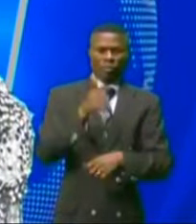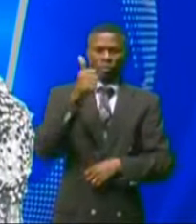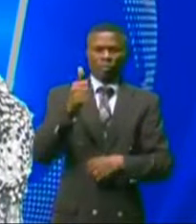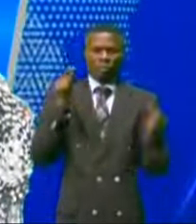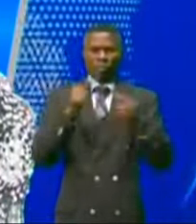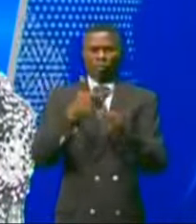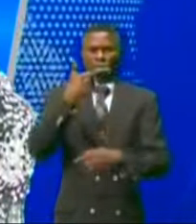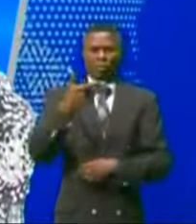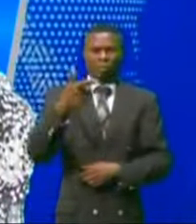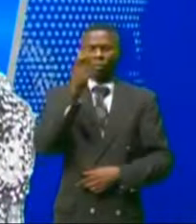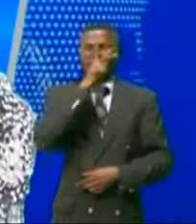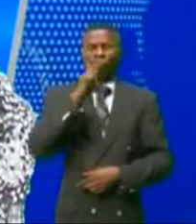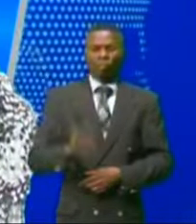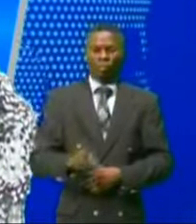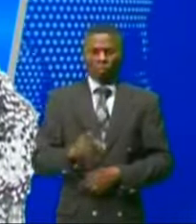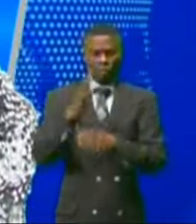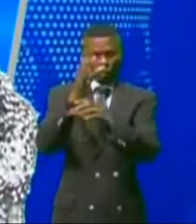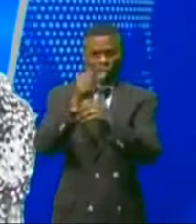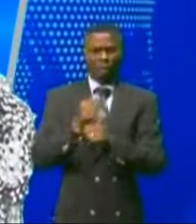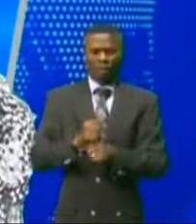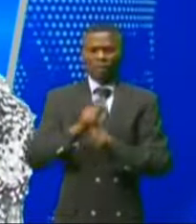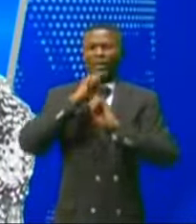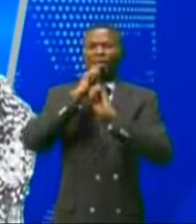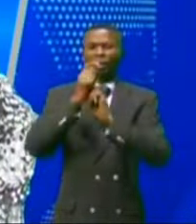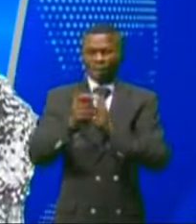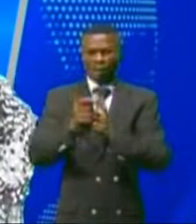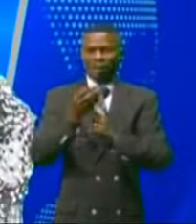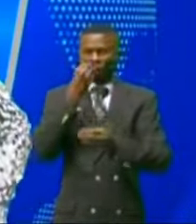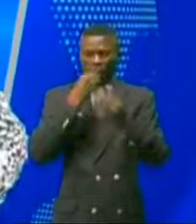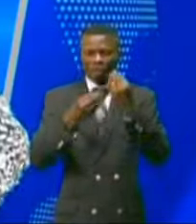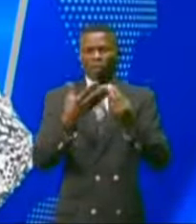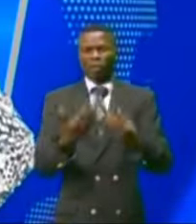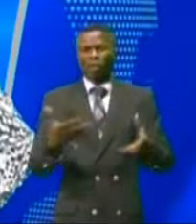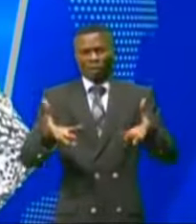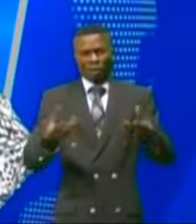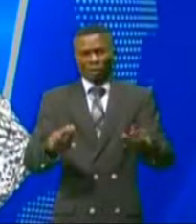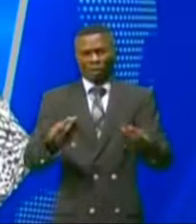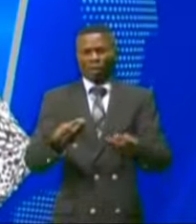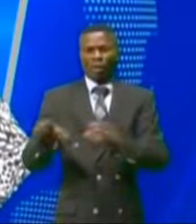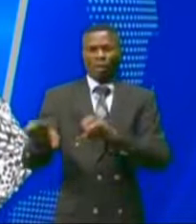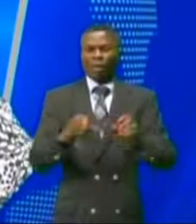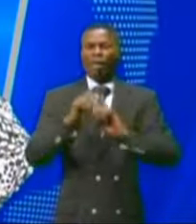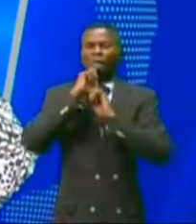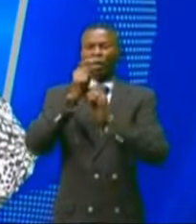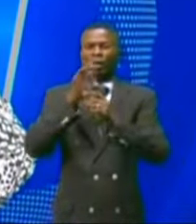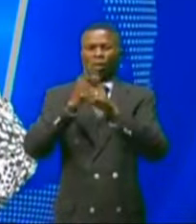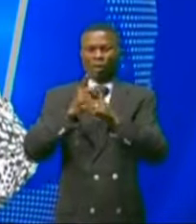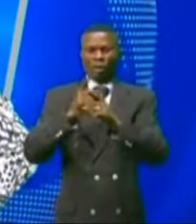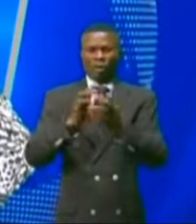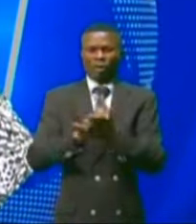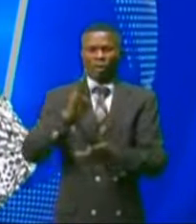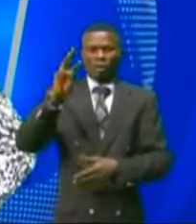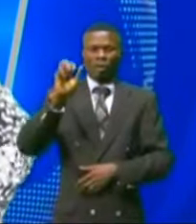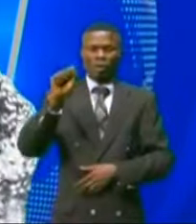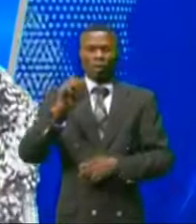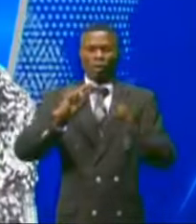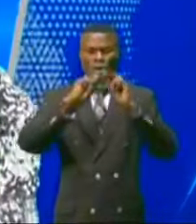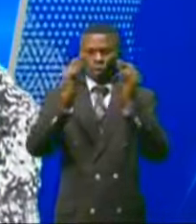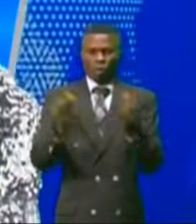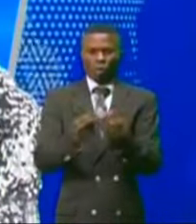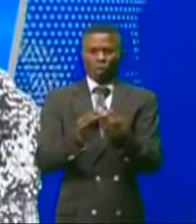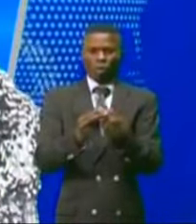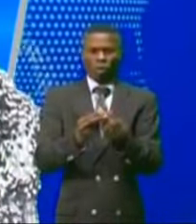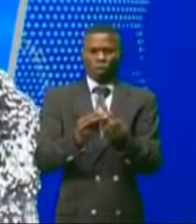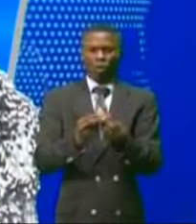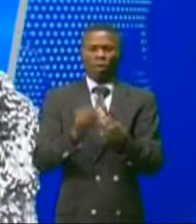février à Kisangani ont bénéficié de dons vivre et non vivre. C'est une action initiée par Women of Faith, une organisation